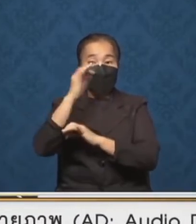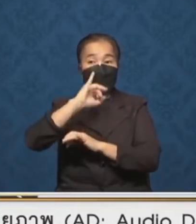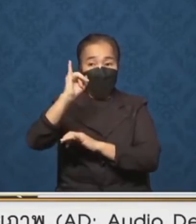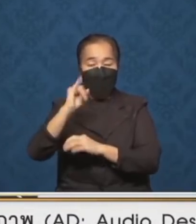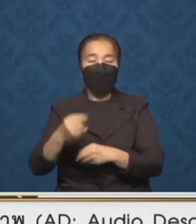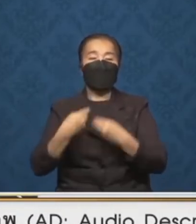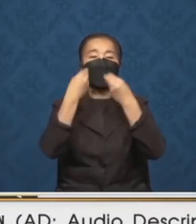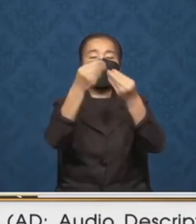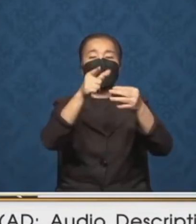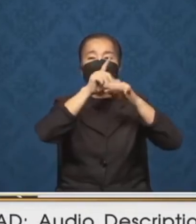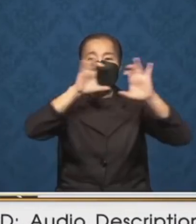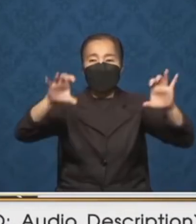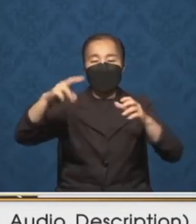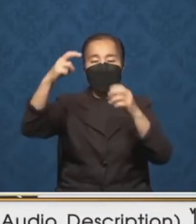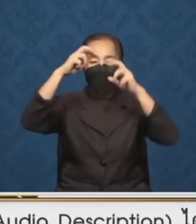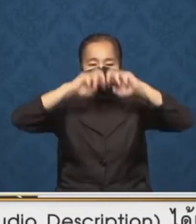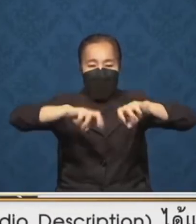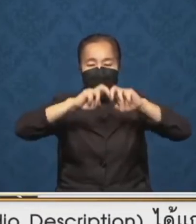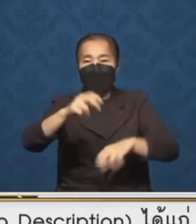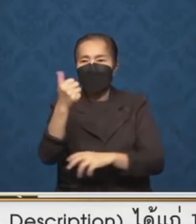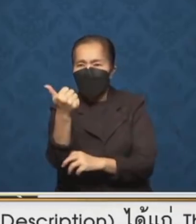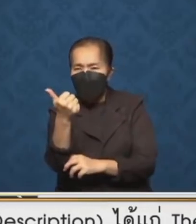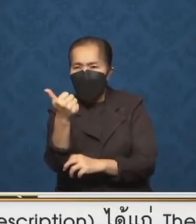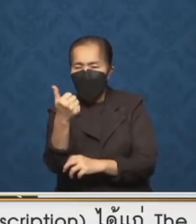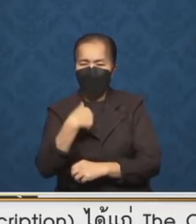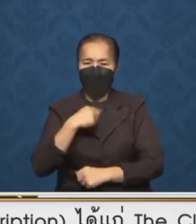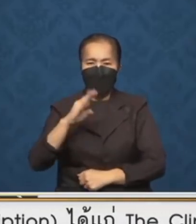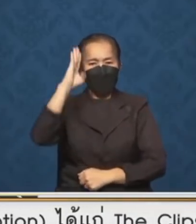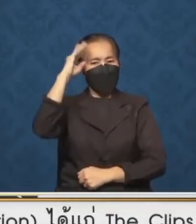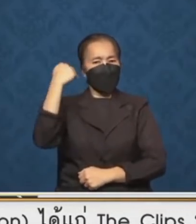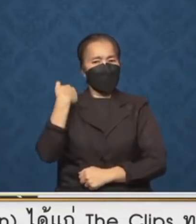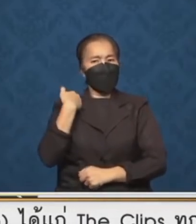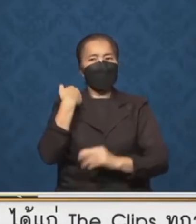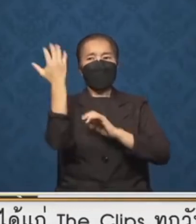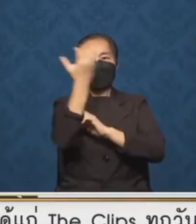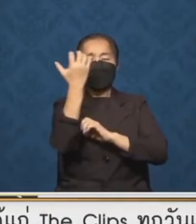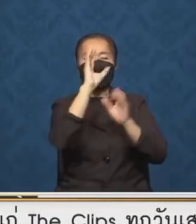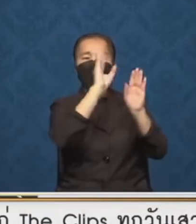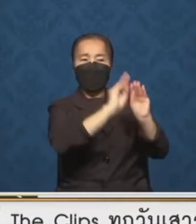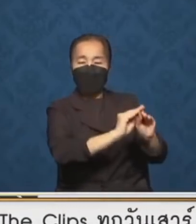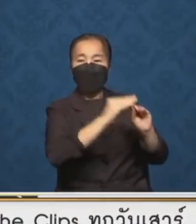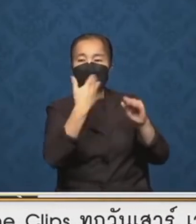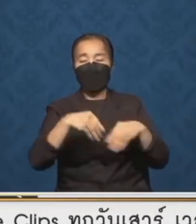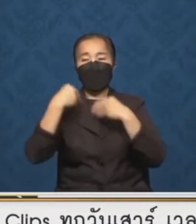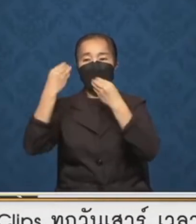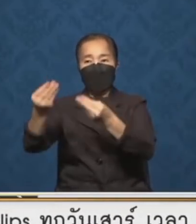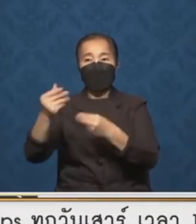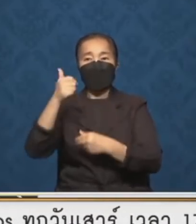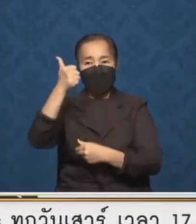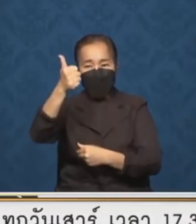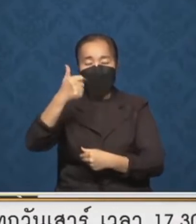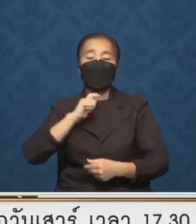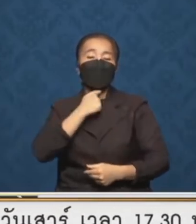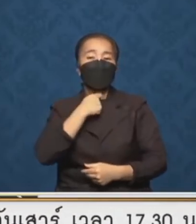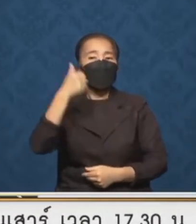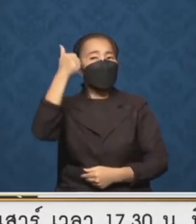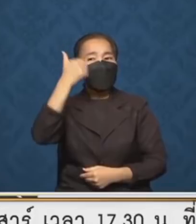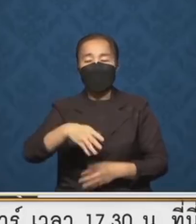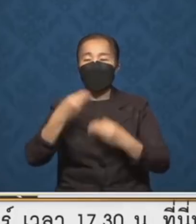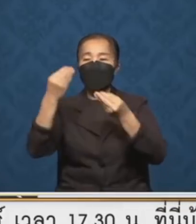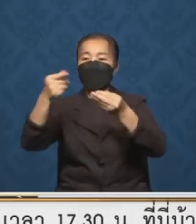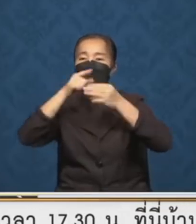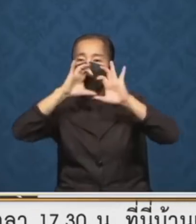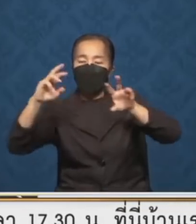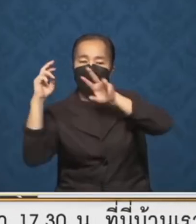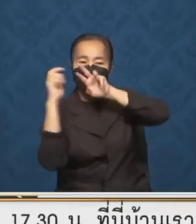ได้เมื่อจำเป็นครับผู้ประกอบการก็มีตั้งแต่แพลตฟอร์มทั้งหมดในโลกนี้ครับที่ให้บริการคนไทยผู้ให้บริ